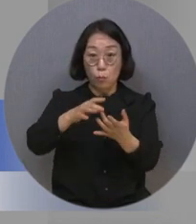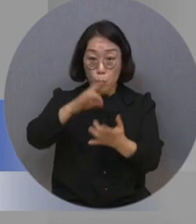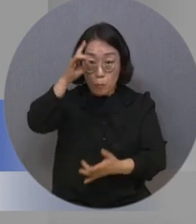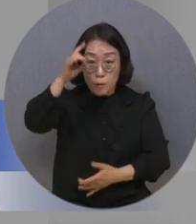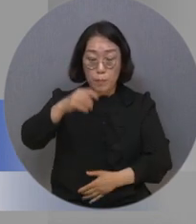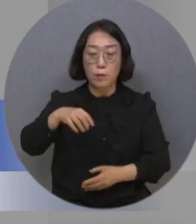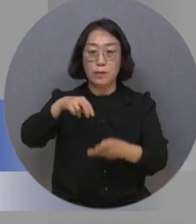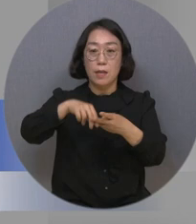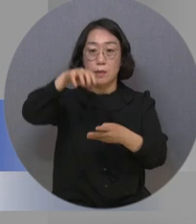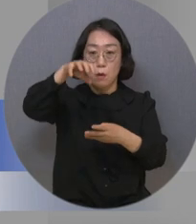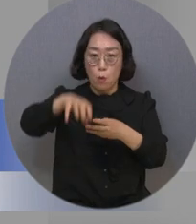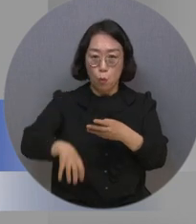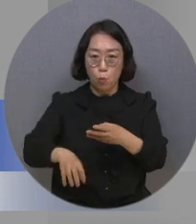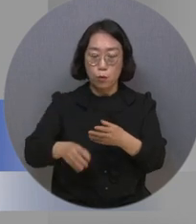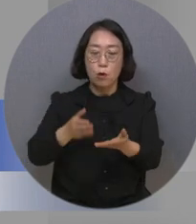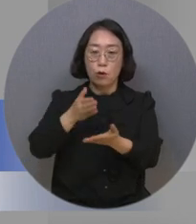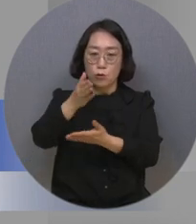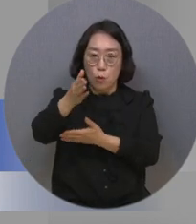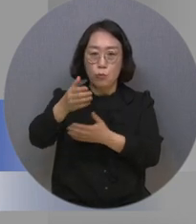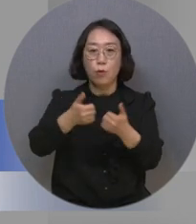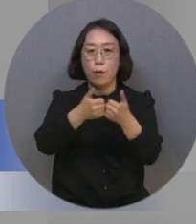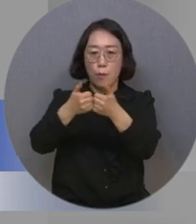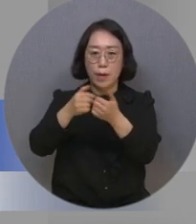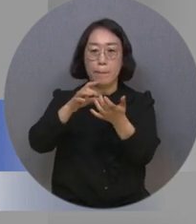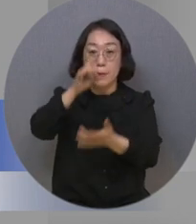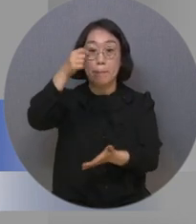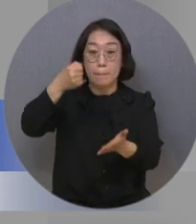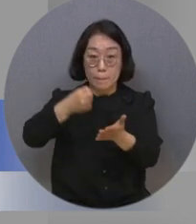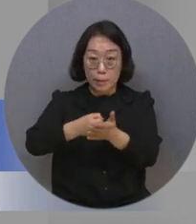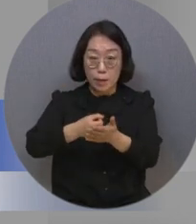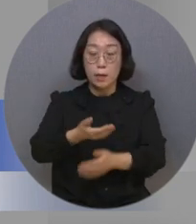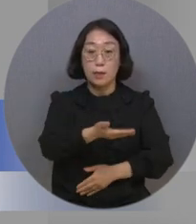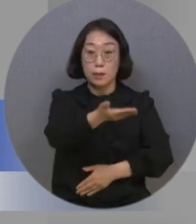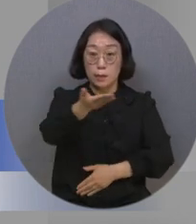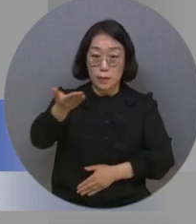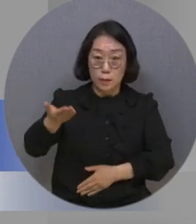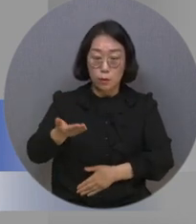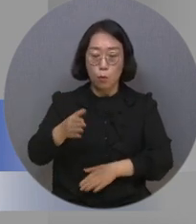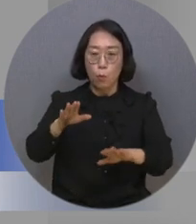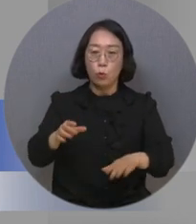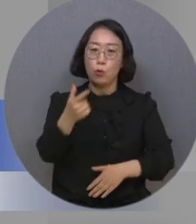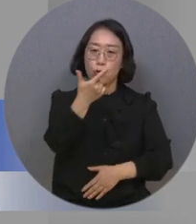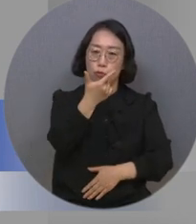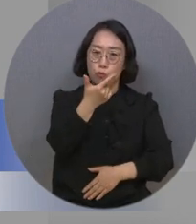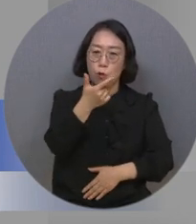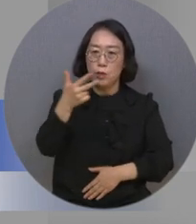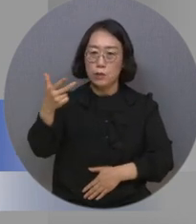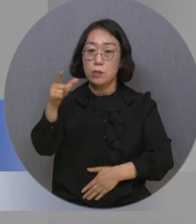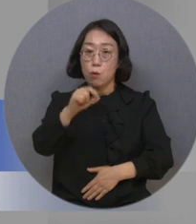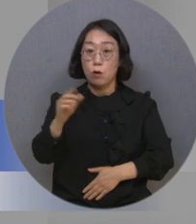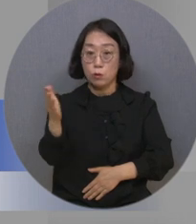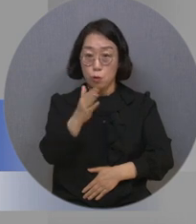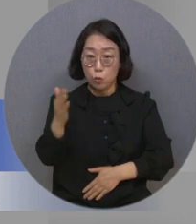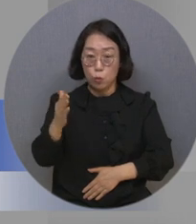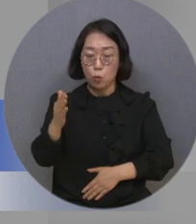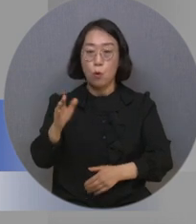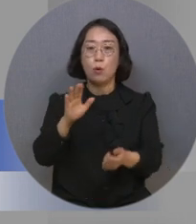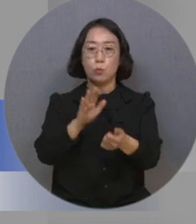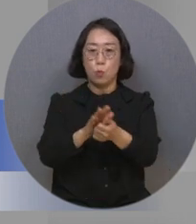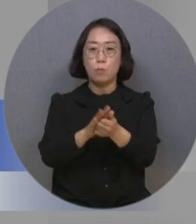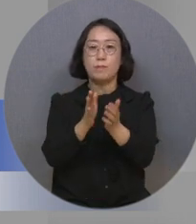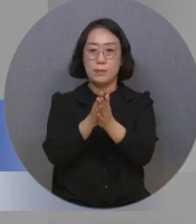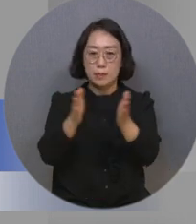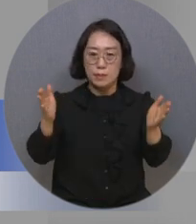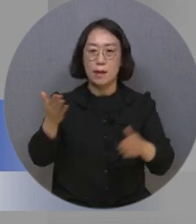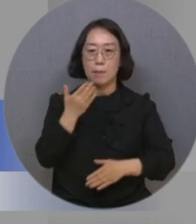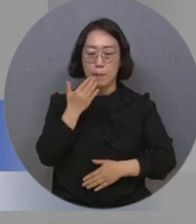센터에서 전문가 사례 회의를 거쳐 선발되며 선발된 이용자는 오는 6월 또는 7월부터 서비스를 지원받게